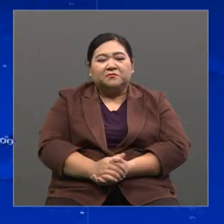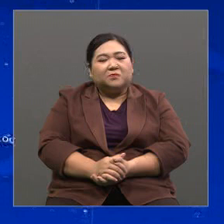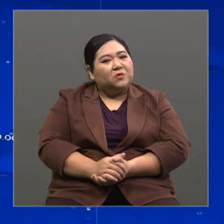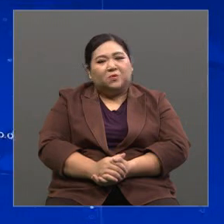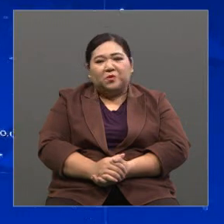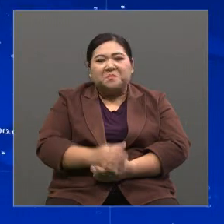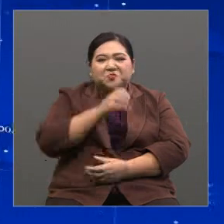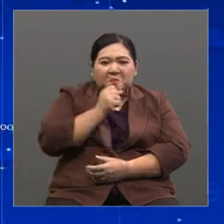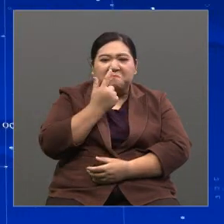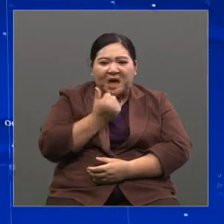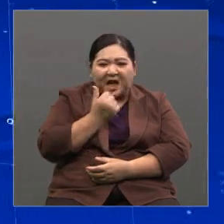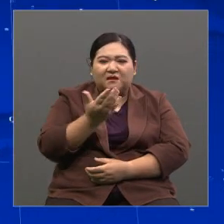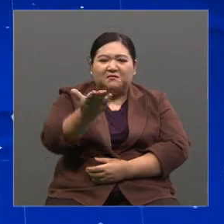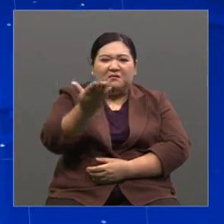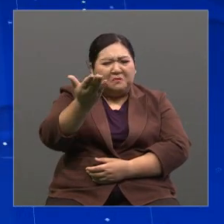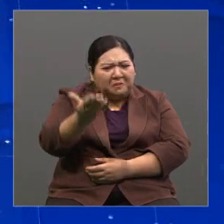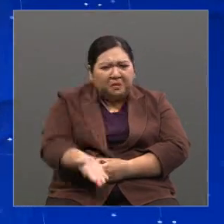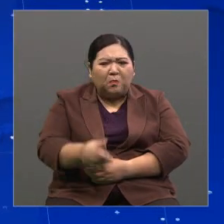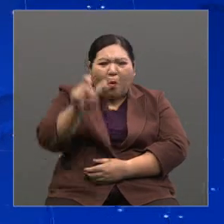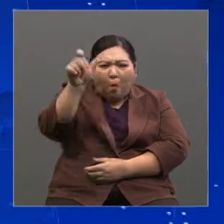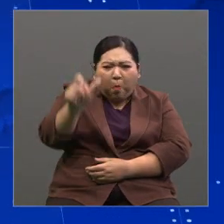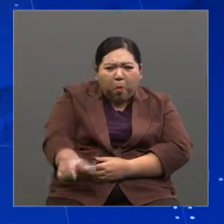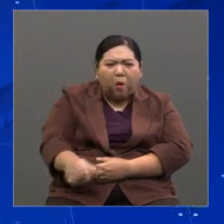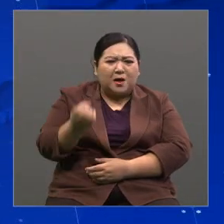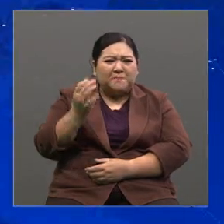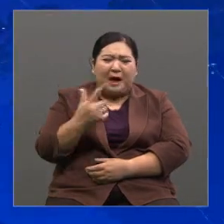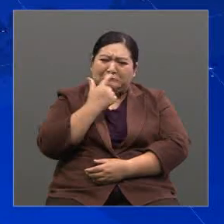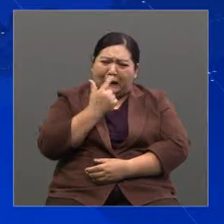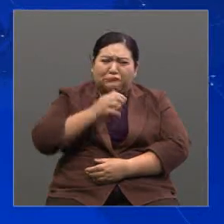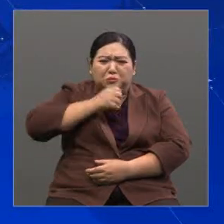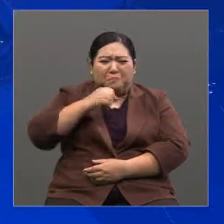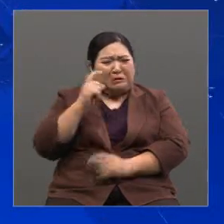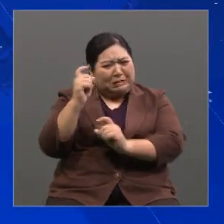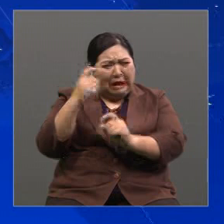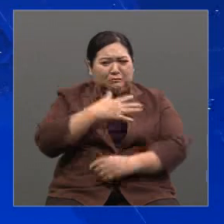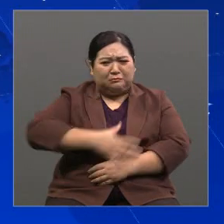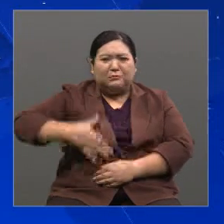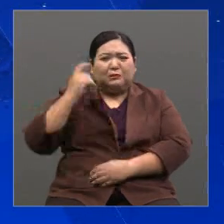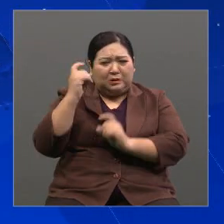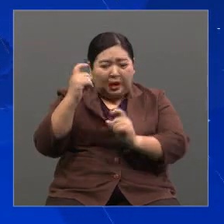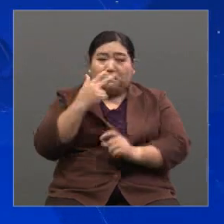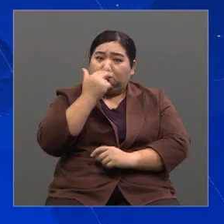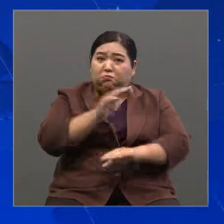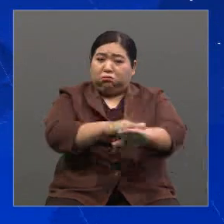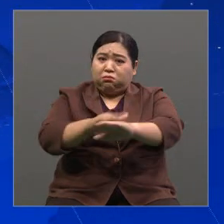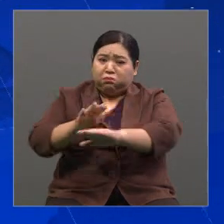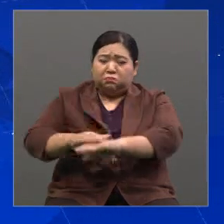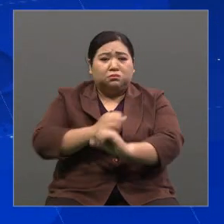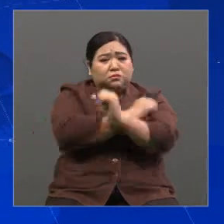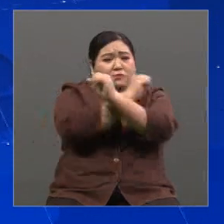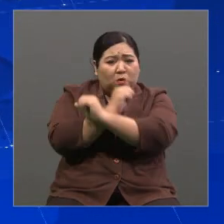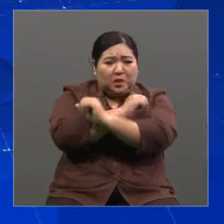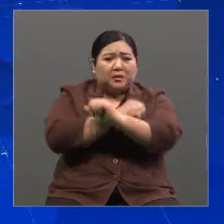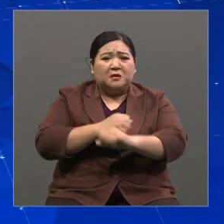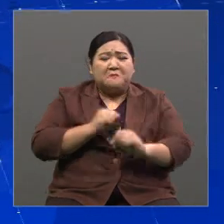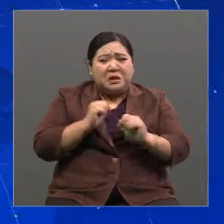มีแต่ส้มกบแดงนะ ทน้มิ้มลัเป็เมอสกรู้นันนี้เป็อัตรายตสขภาพแล้จริ ๆ นะฮะก็ตามัตอระวังกัด้้วกป้องกัไใหเกิด H